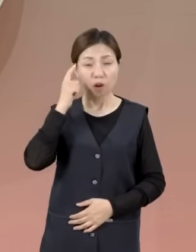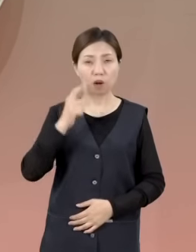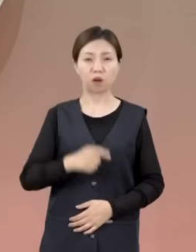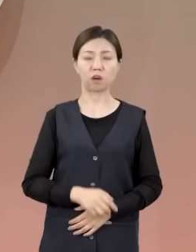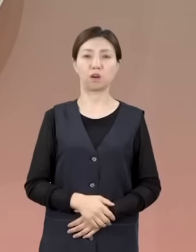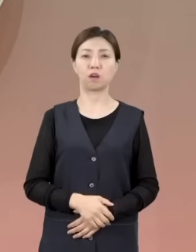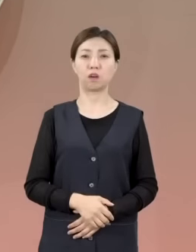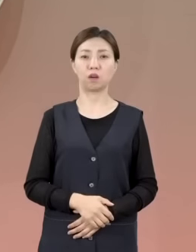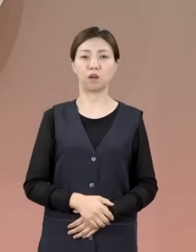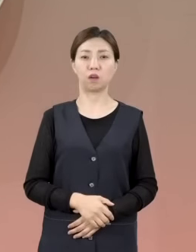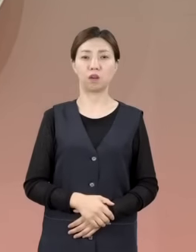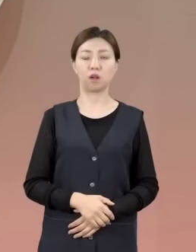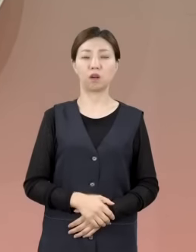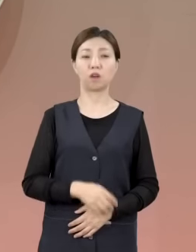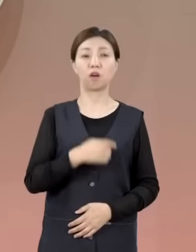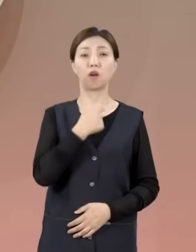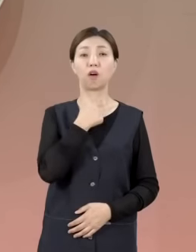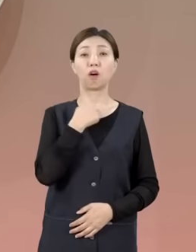덜컥